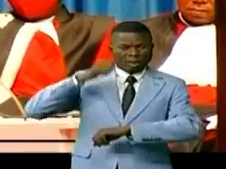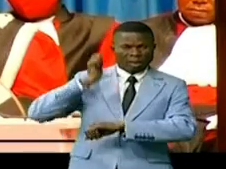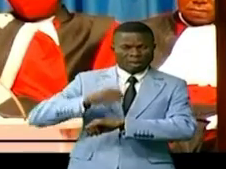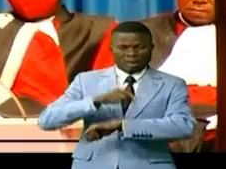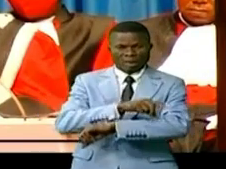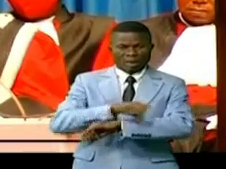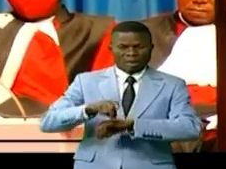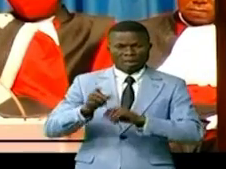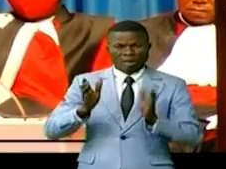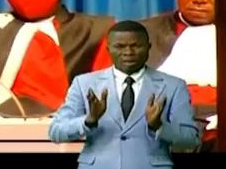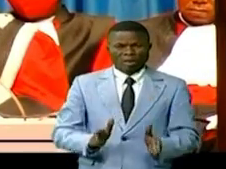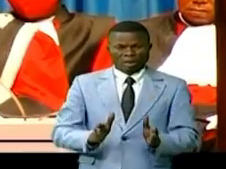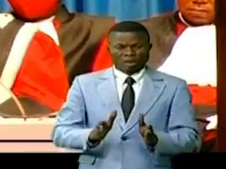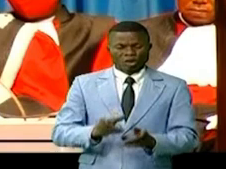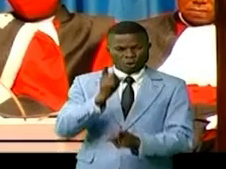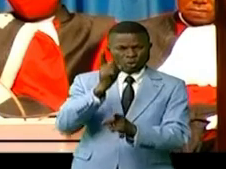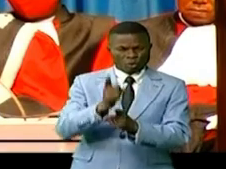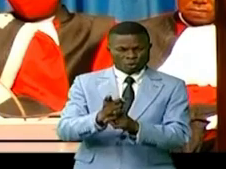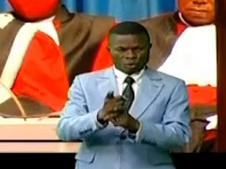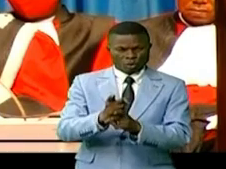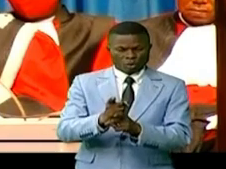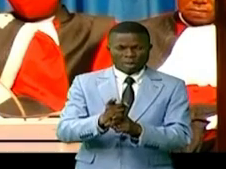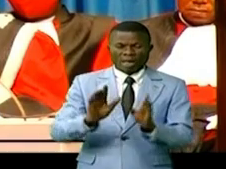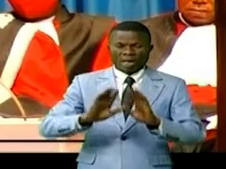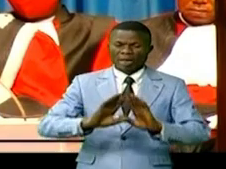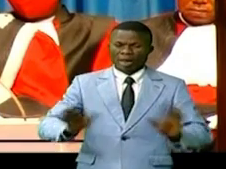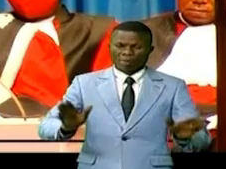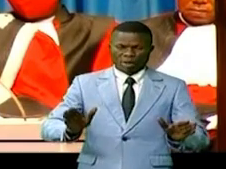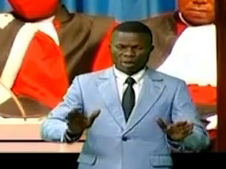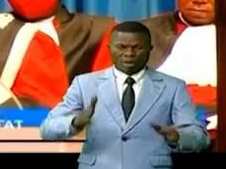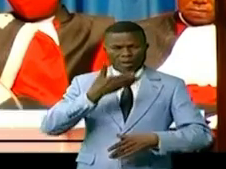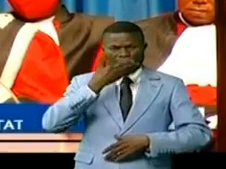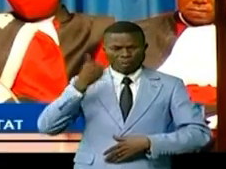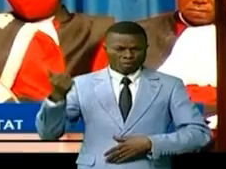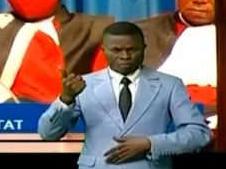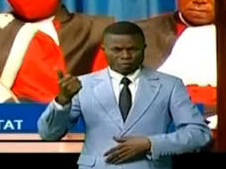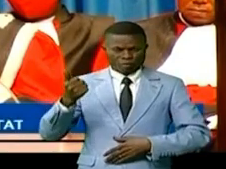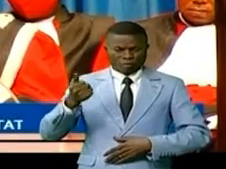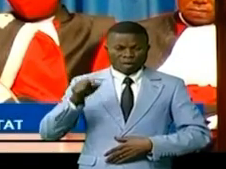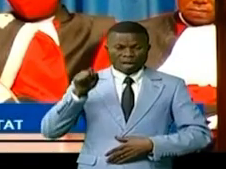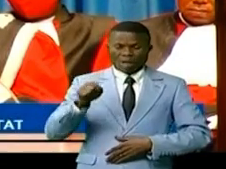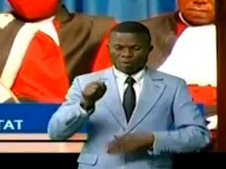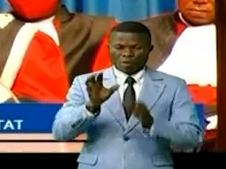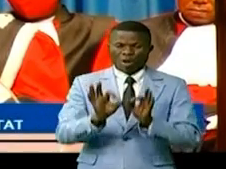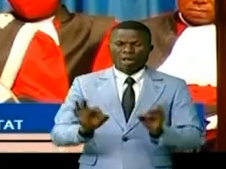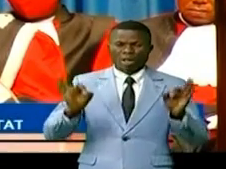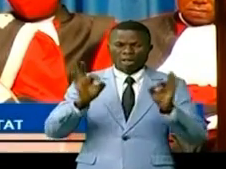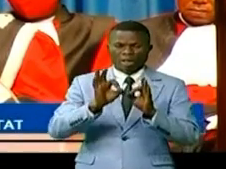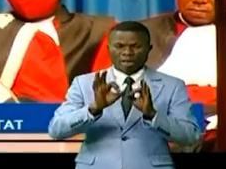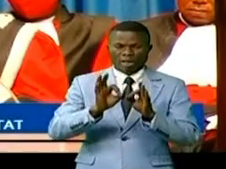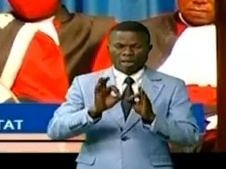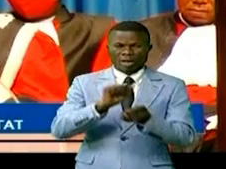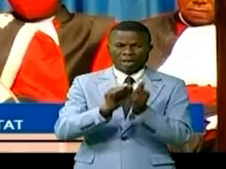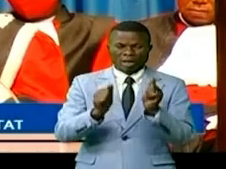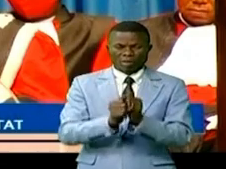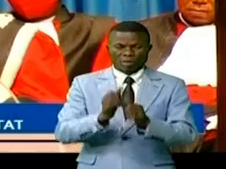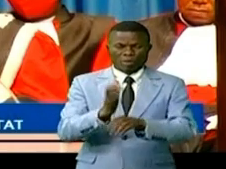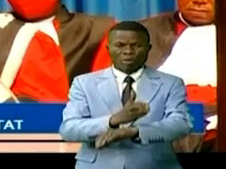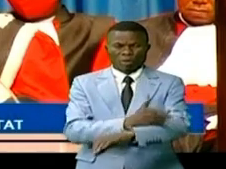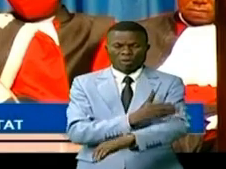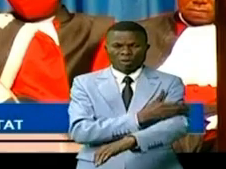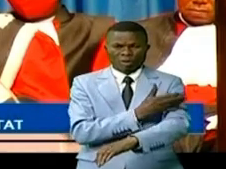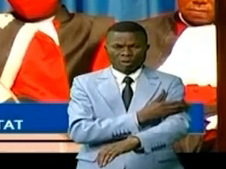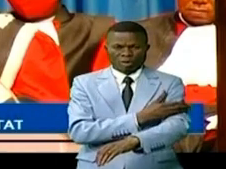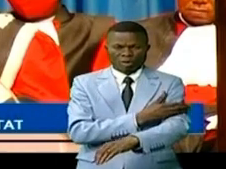administrative juste et équitable, un des piliers majeurs du processus de l'émergence, de